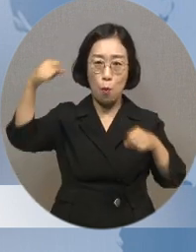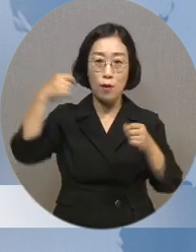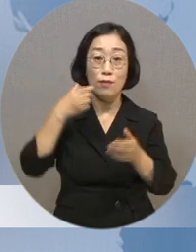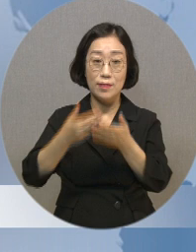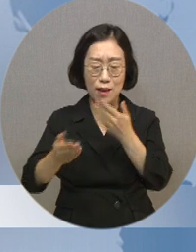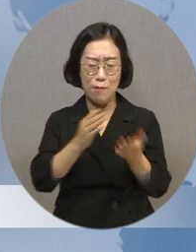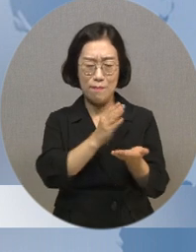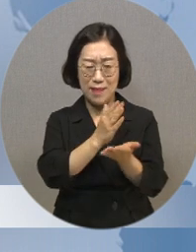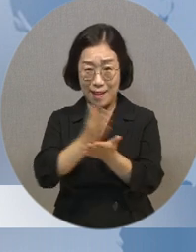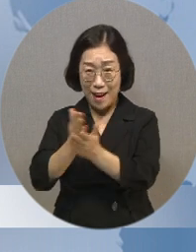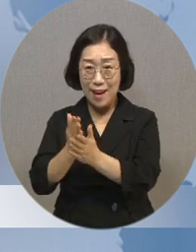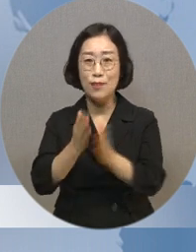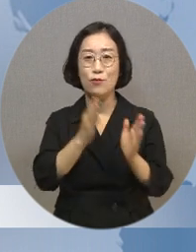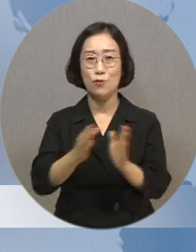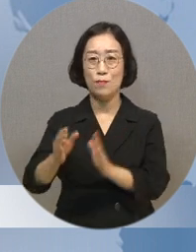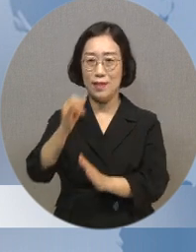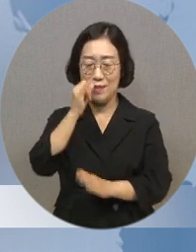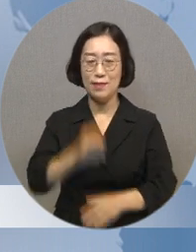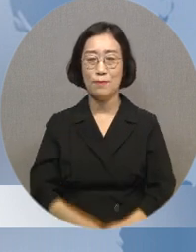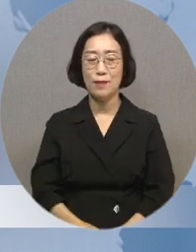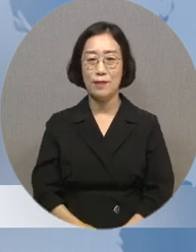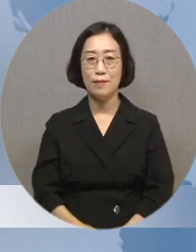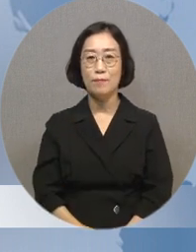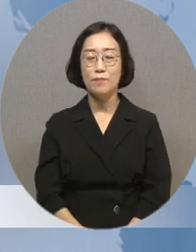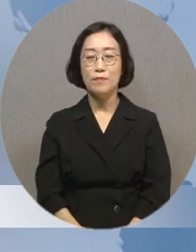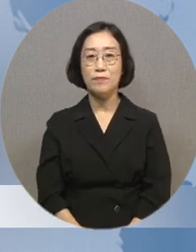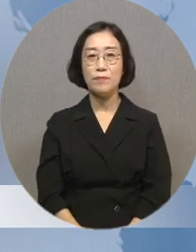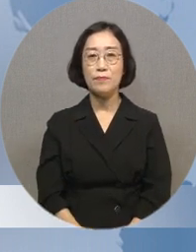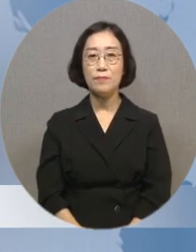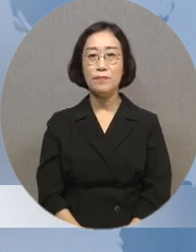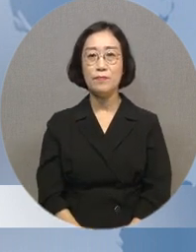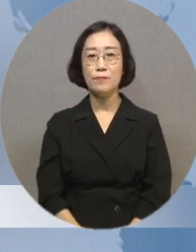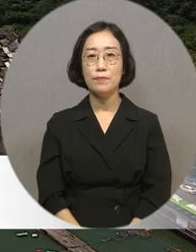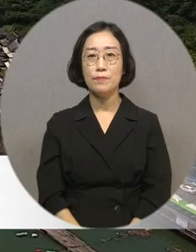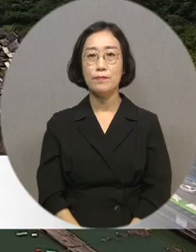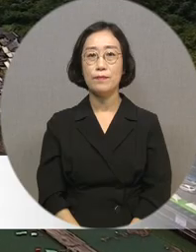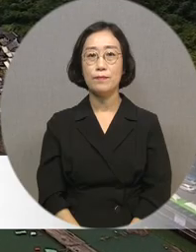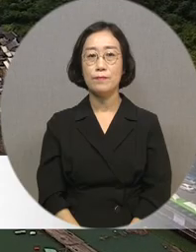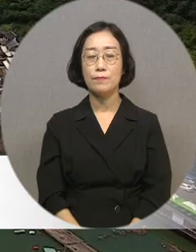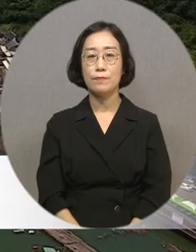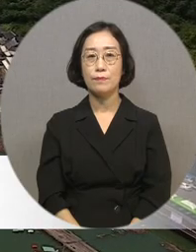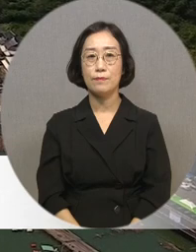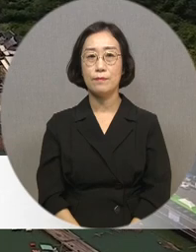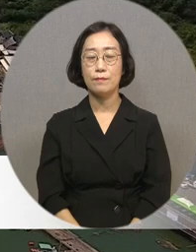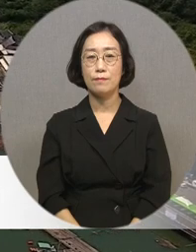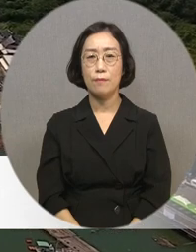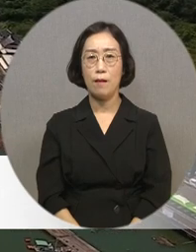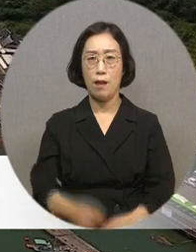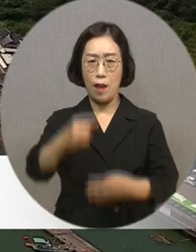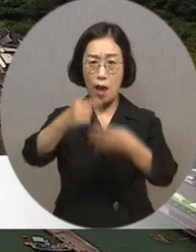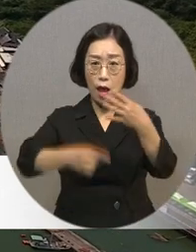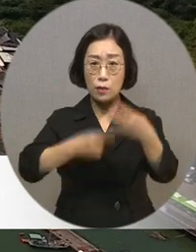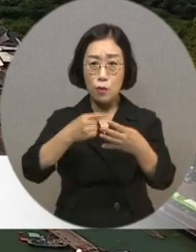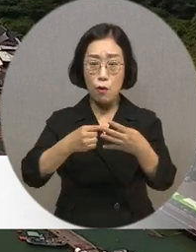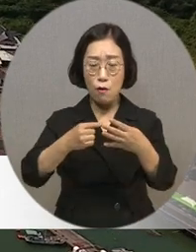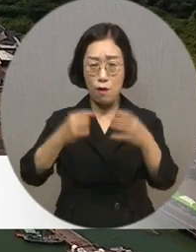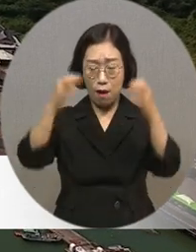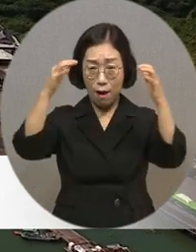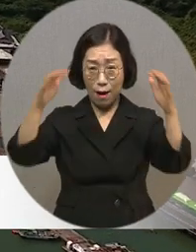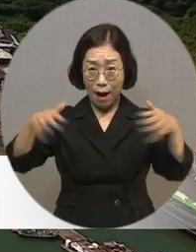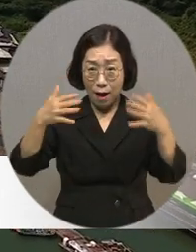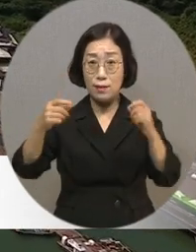프로그램이 가득했습니다. 현장에 김재상 기자가 다녀왔습니다. 처서가 지났지만 끝나지 않은